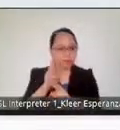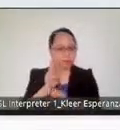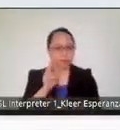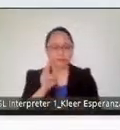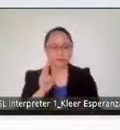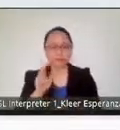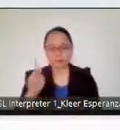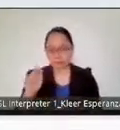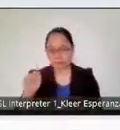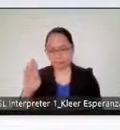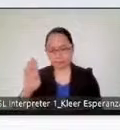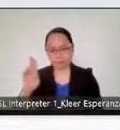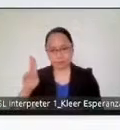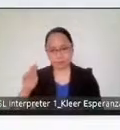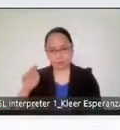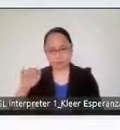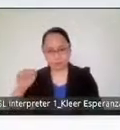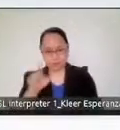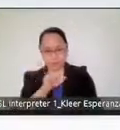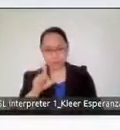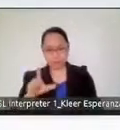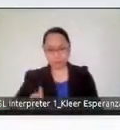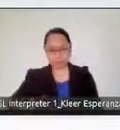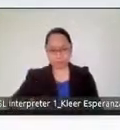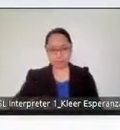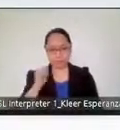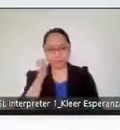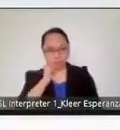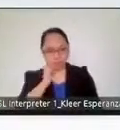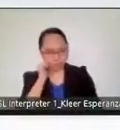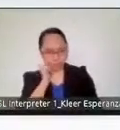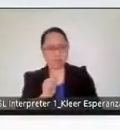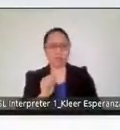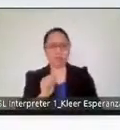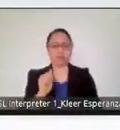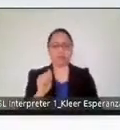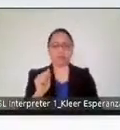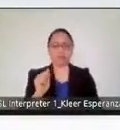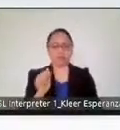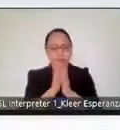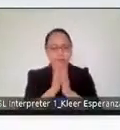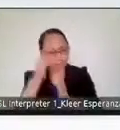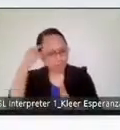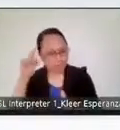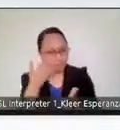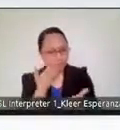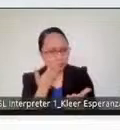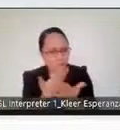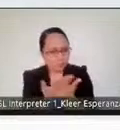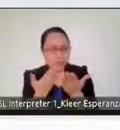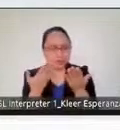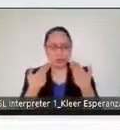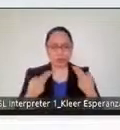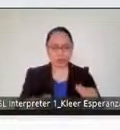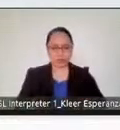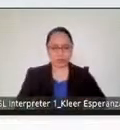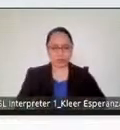Ay ugayam. Kukain kabunyan kanayon natay kumanga.